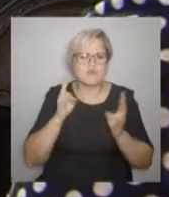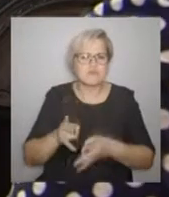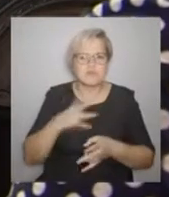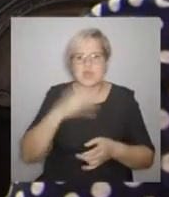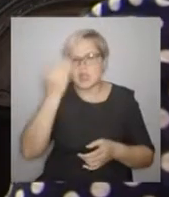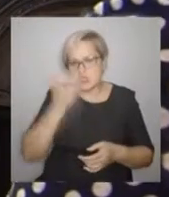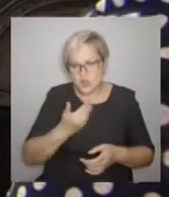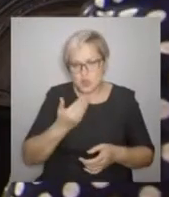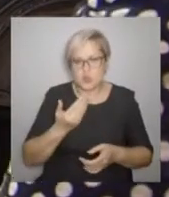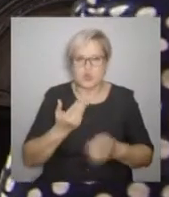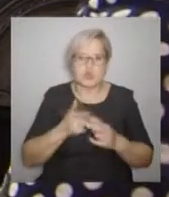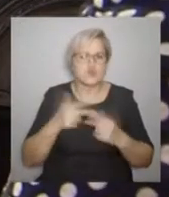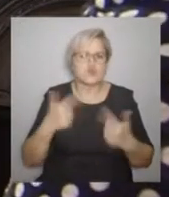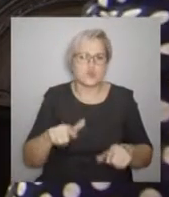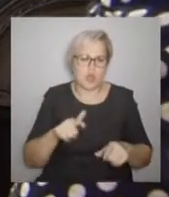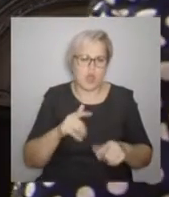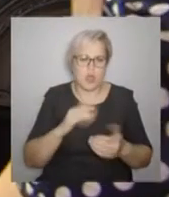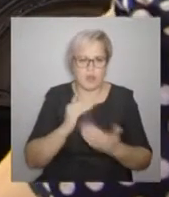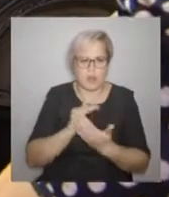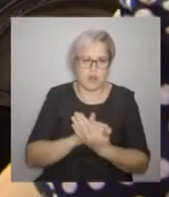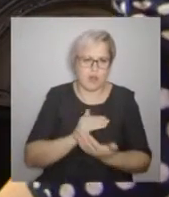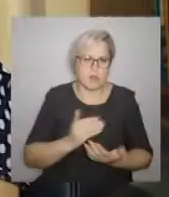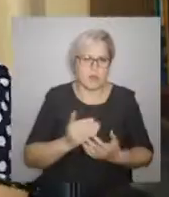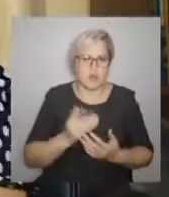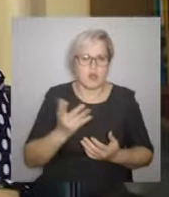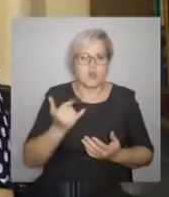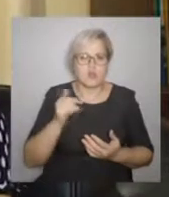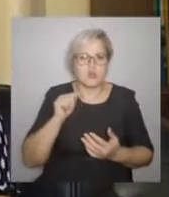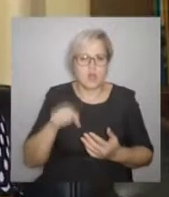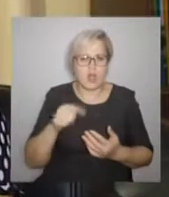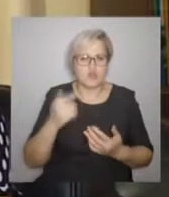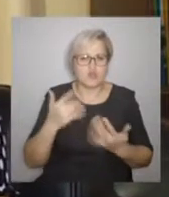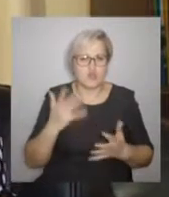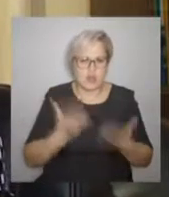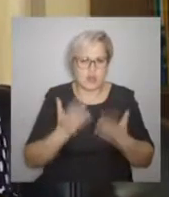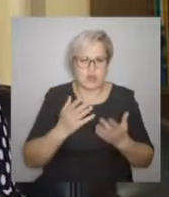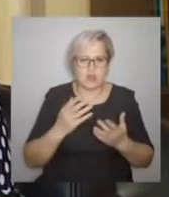вы бы хотели. Я не могу сказать, как это будет,